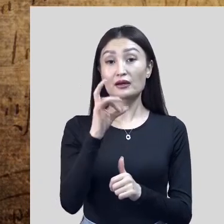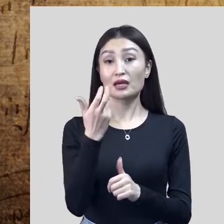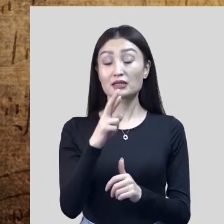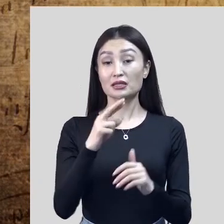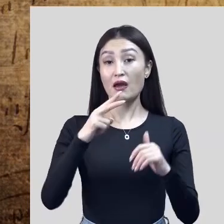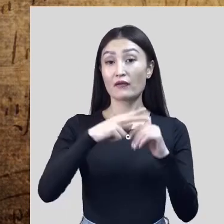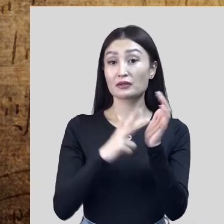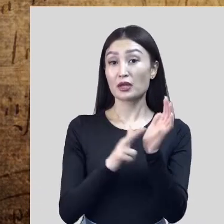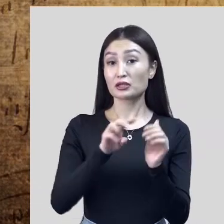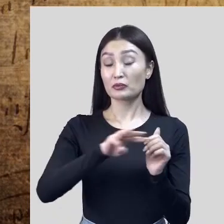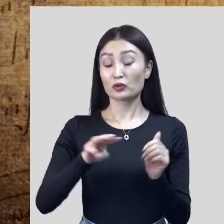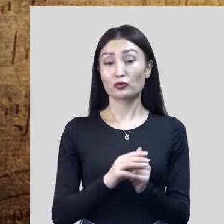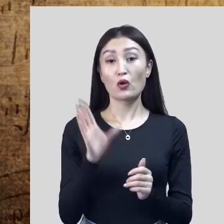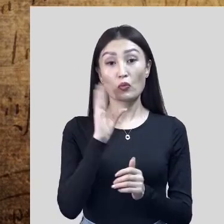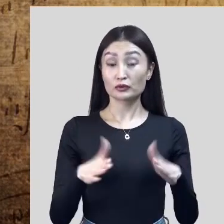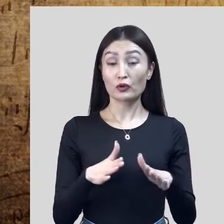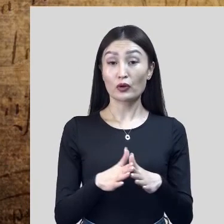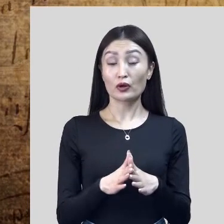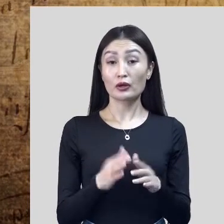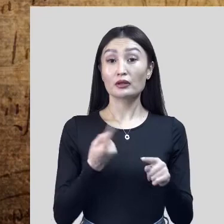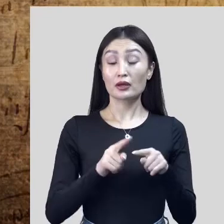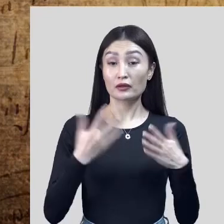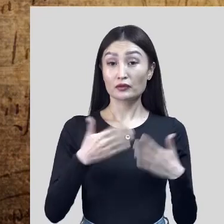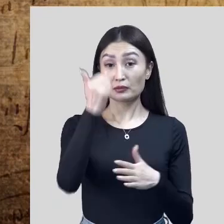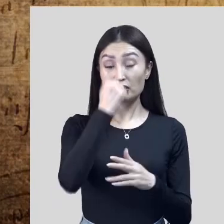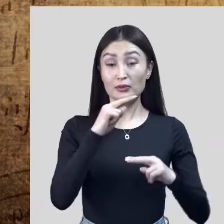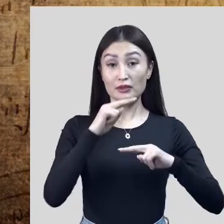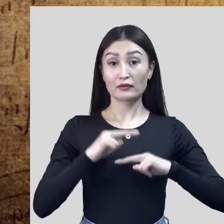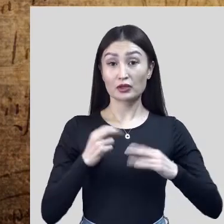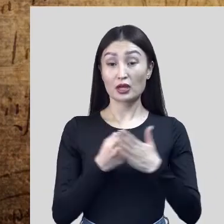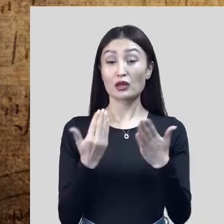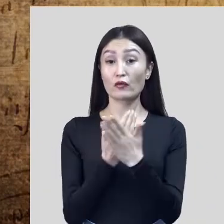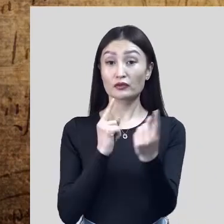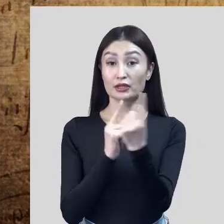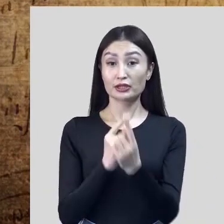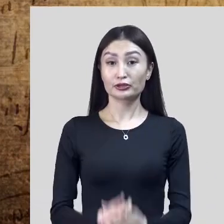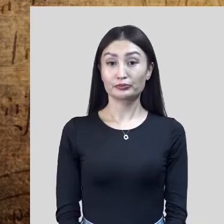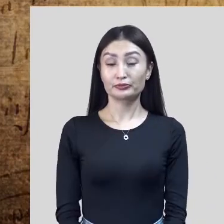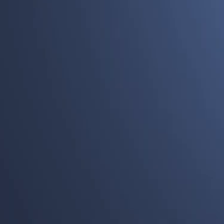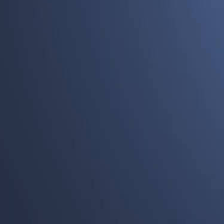Его вы можете найти в YouTube. На этом все. Спасибо за внимание. До новых встреч.